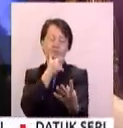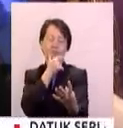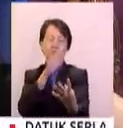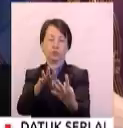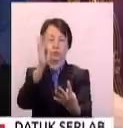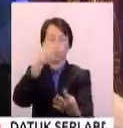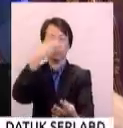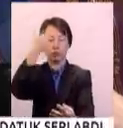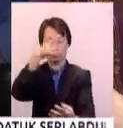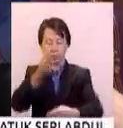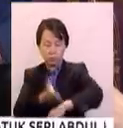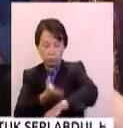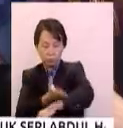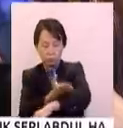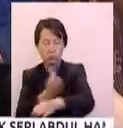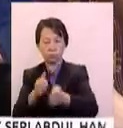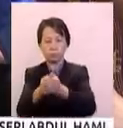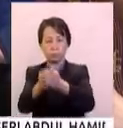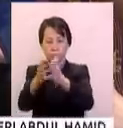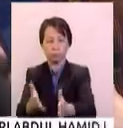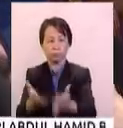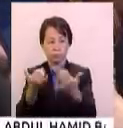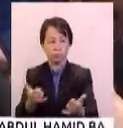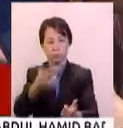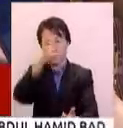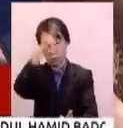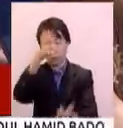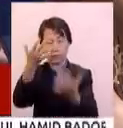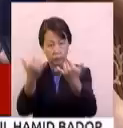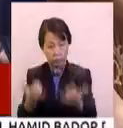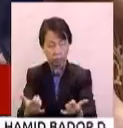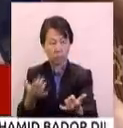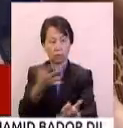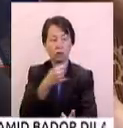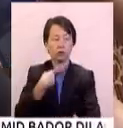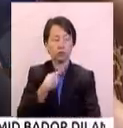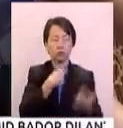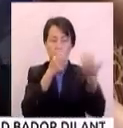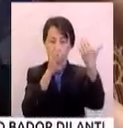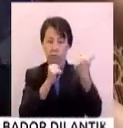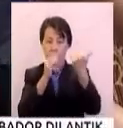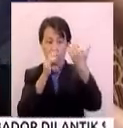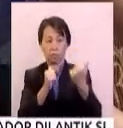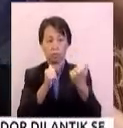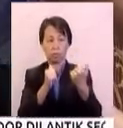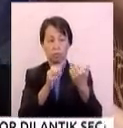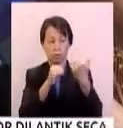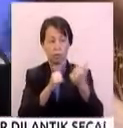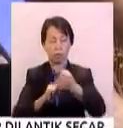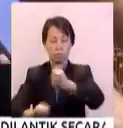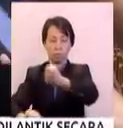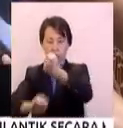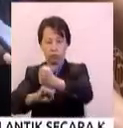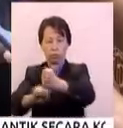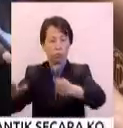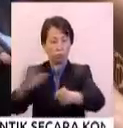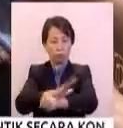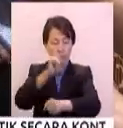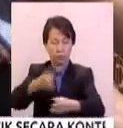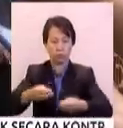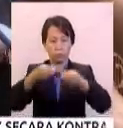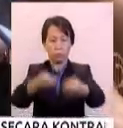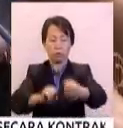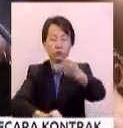memperkasa kepimpinan yang ada, kerajaan yang ada. Kita harap sokongan yang penuh harus